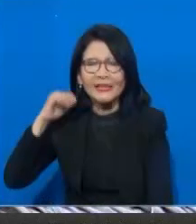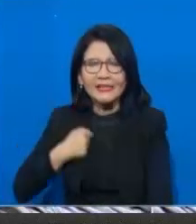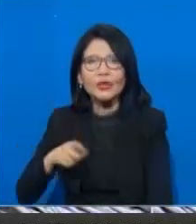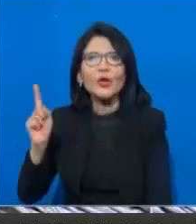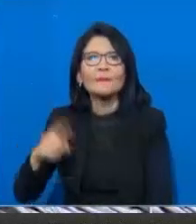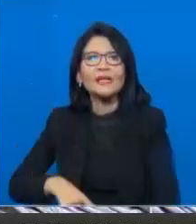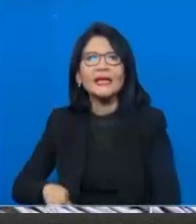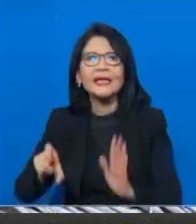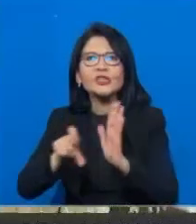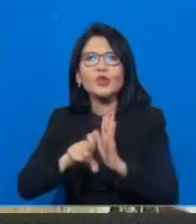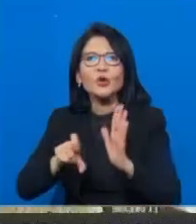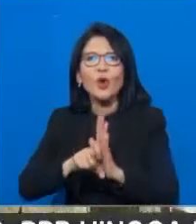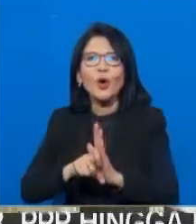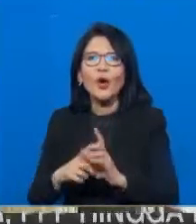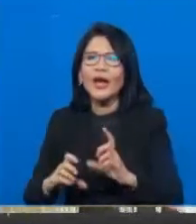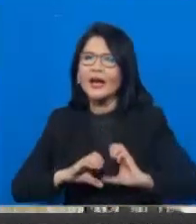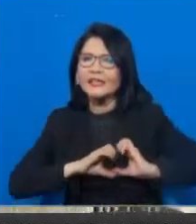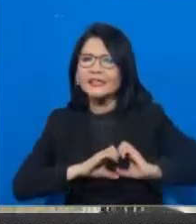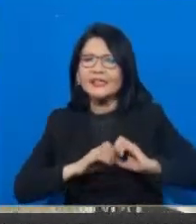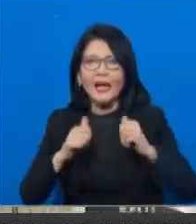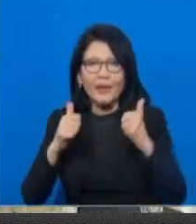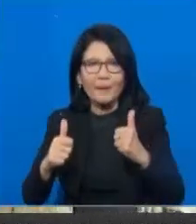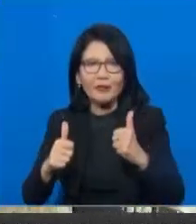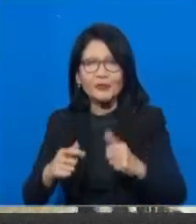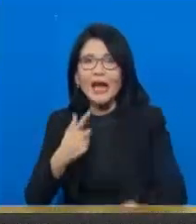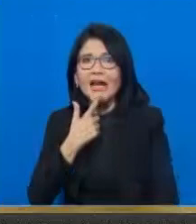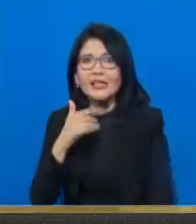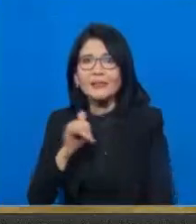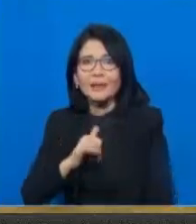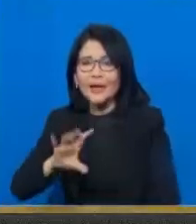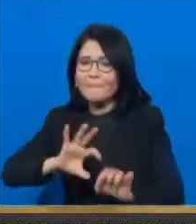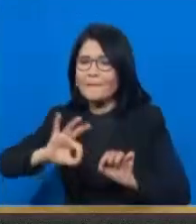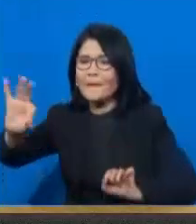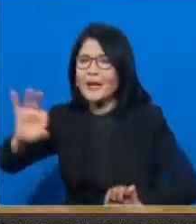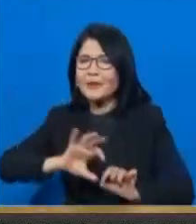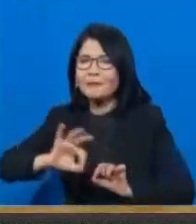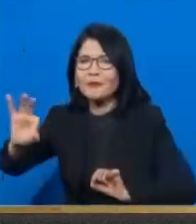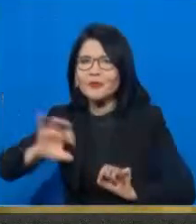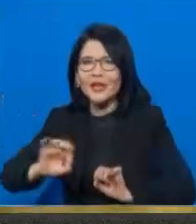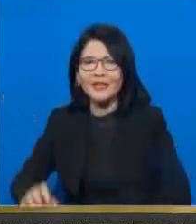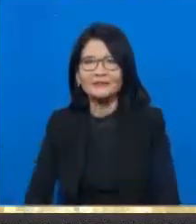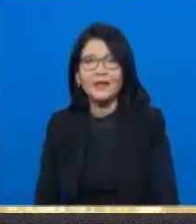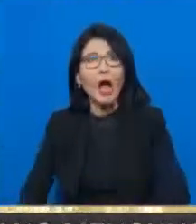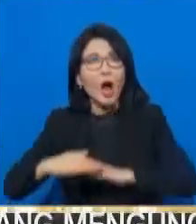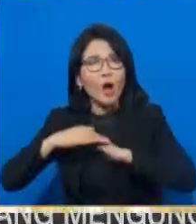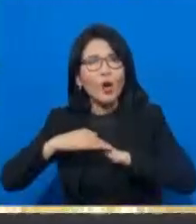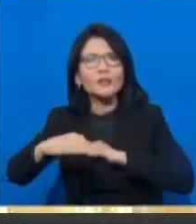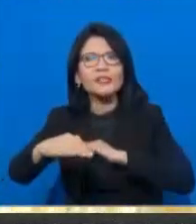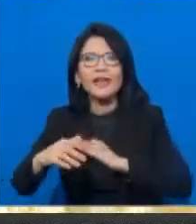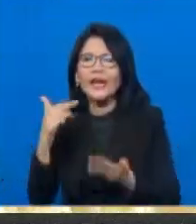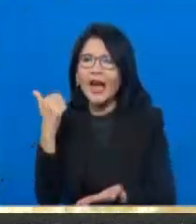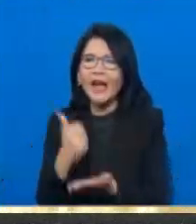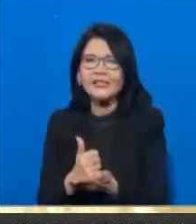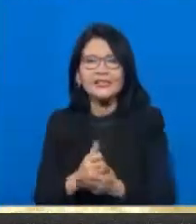contoh panjangnya cinta mereka, ibarat panjangnya misoa yang mereka olah setiap hari. Konsisten, otentik, dan